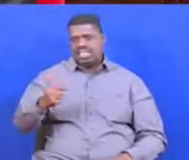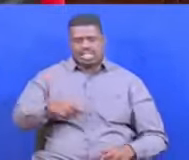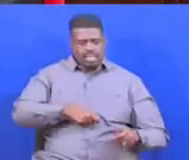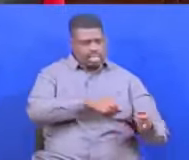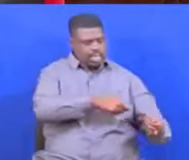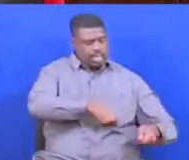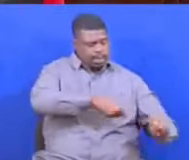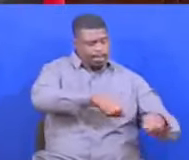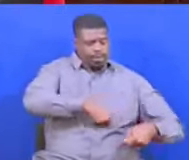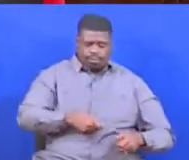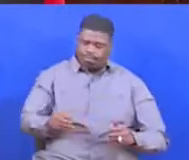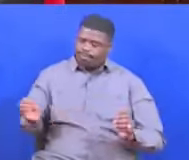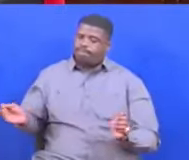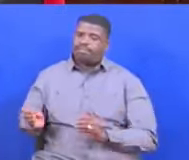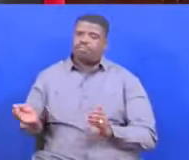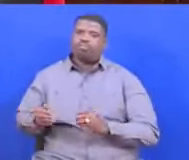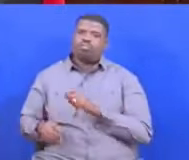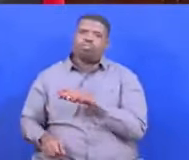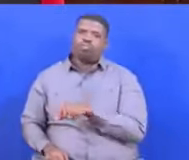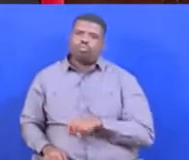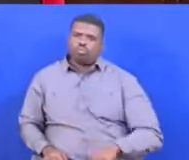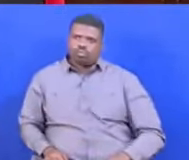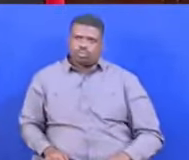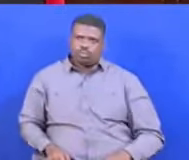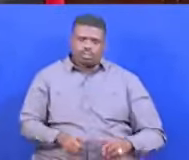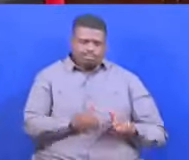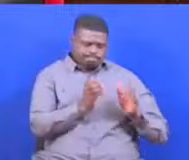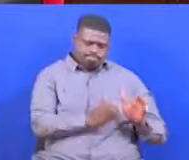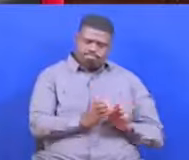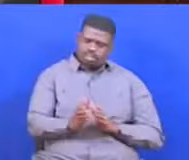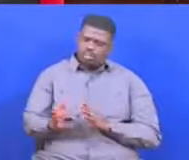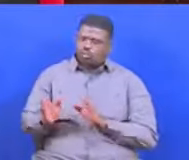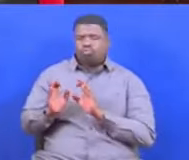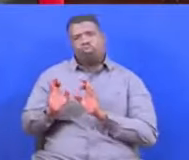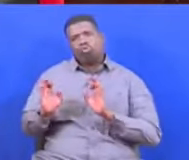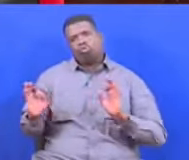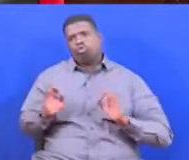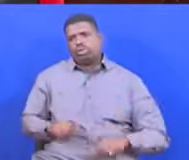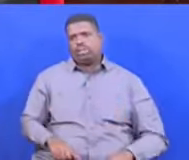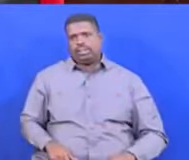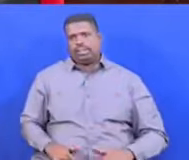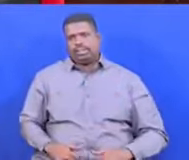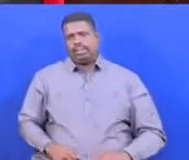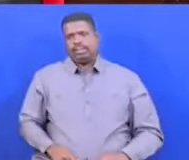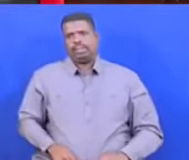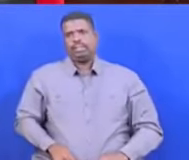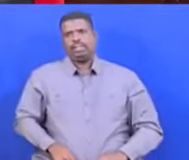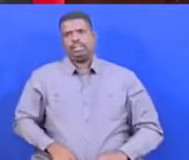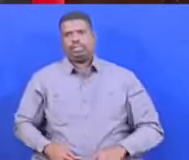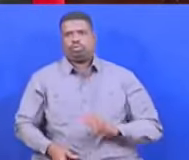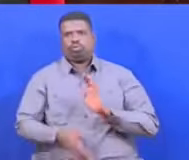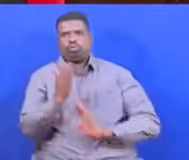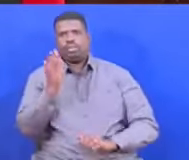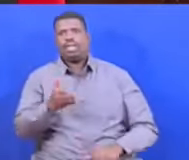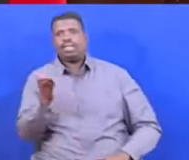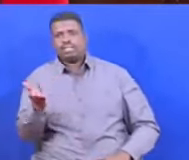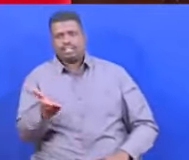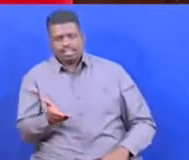na mifugo. Ni mpango mzuri sana. Na kwa tumeanza na ni